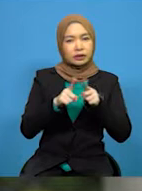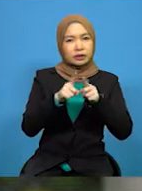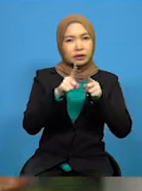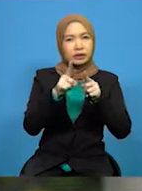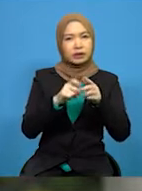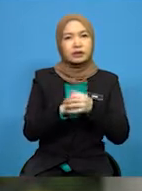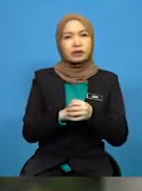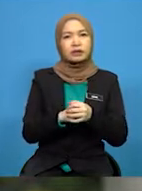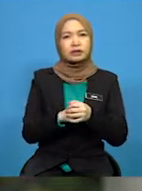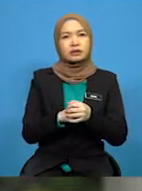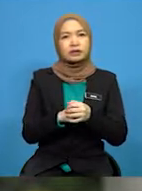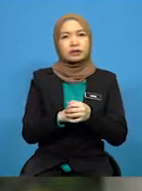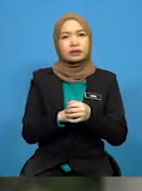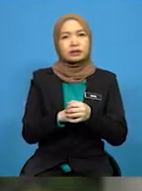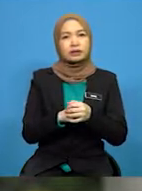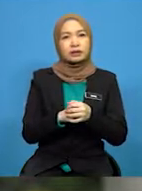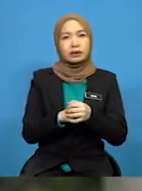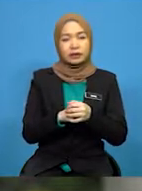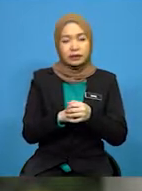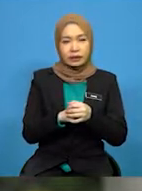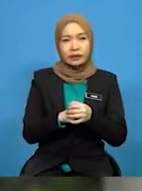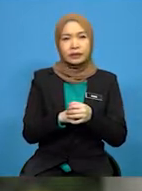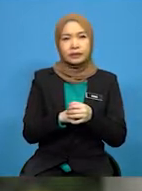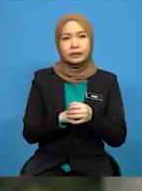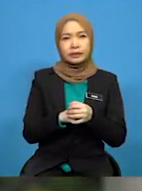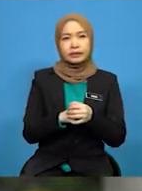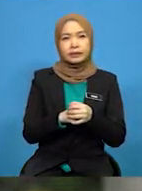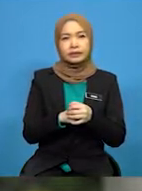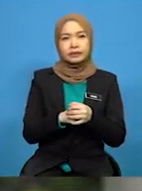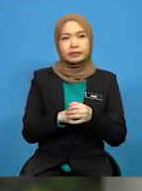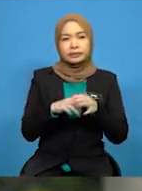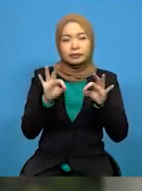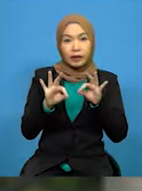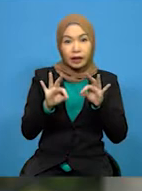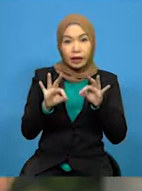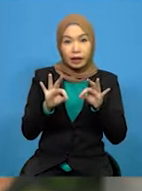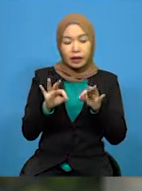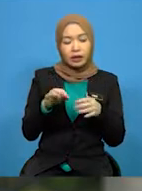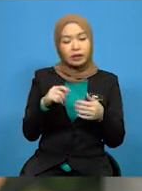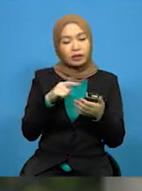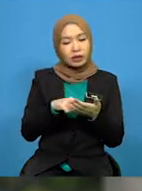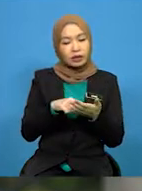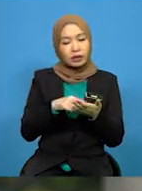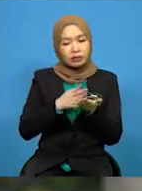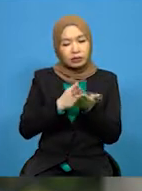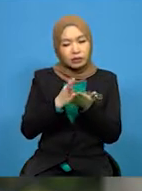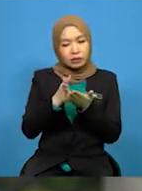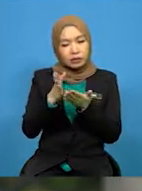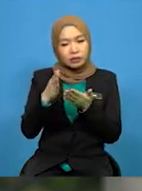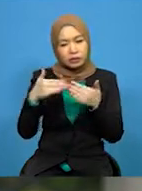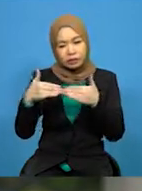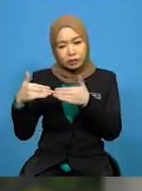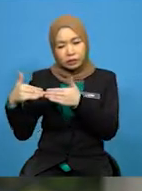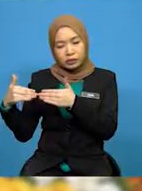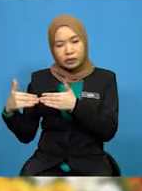Jadi keadaan ini menyebabkan daya saing industri tempatan menurun. Jika keadaan ini berterusan, imbangan pembayaran akan